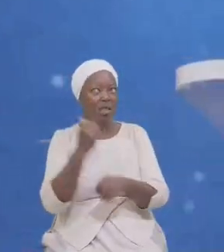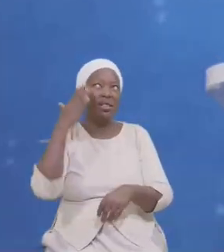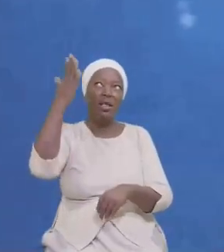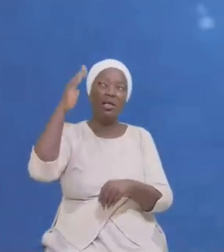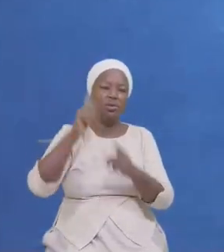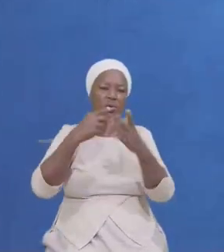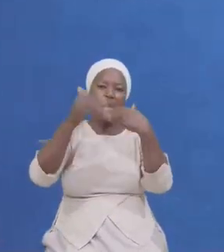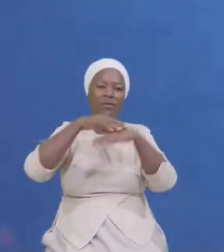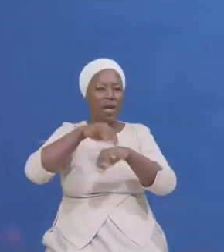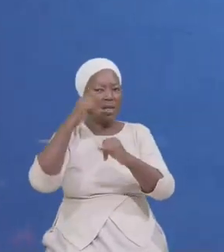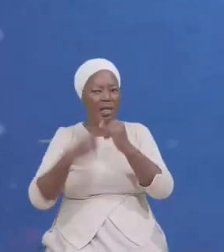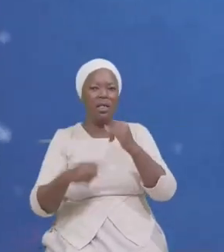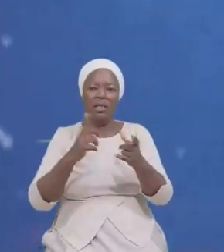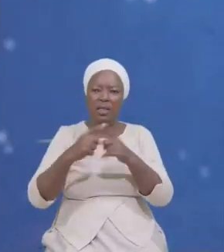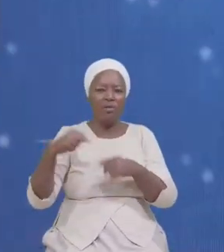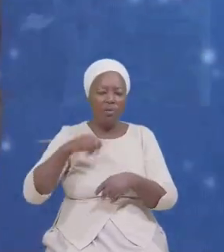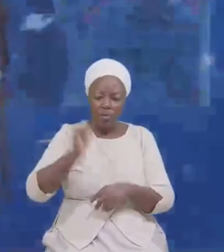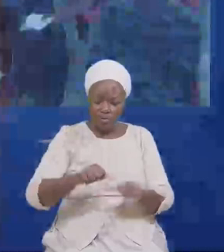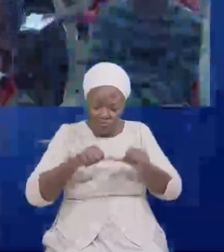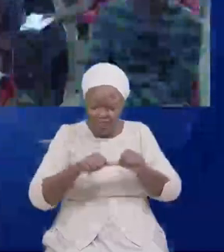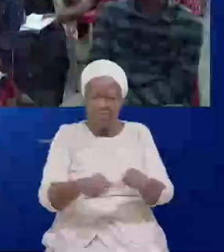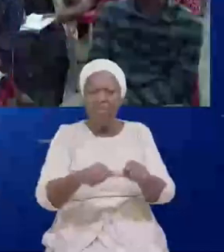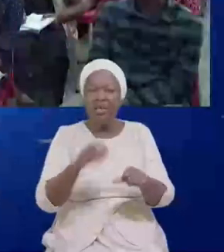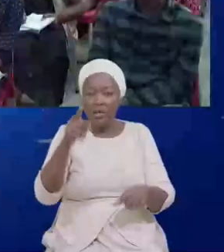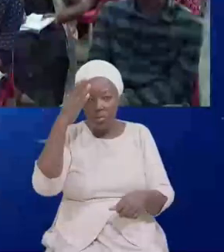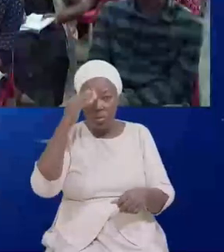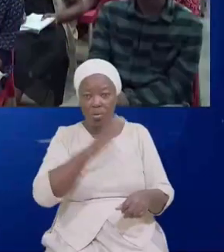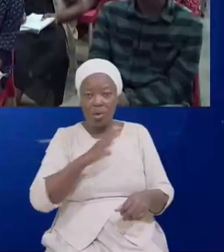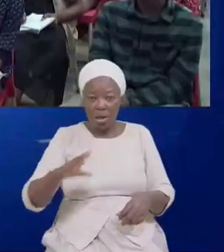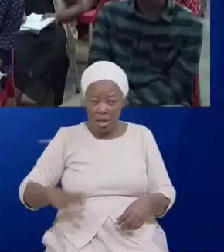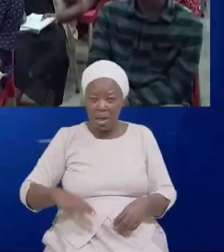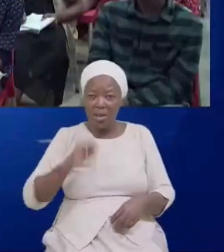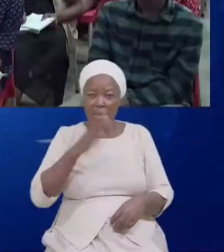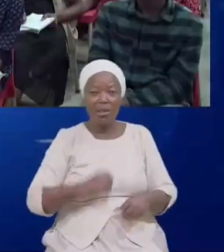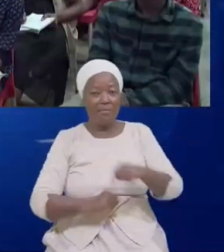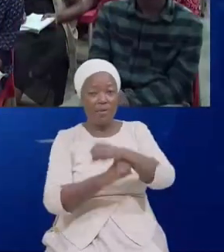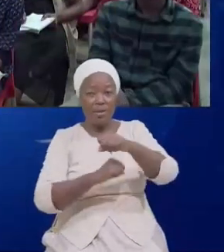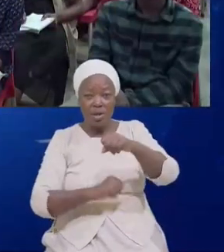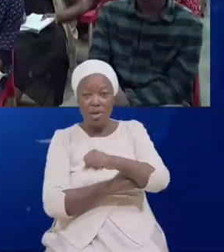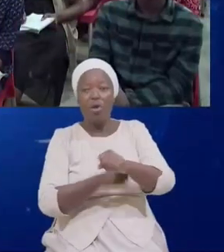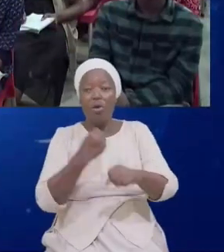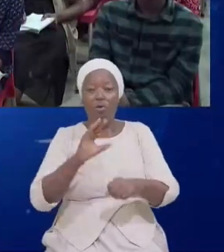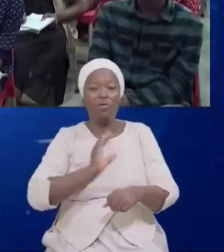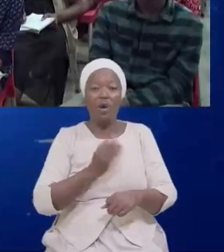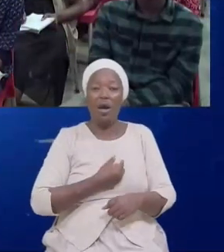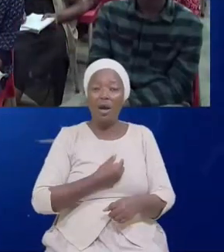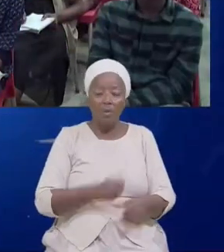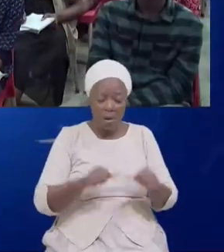l'avoir finalement, il faut la fermeté. Et vous savez, Christ est la pierre angulaire de notre fermeté